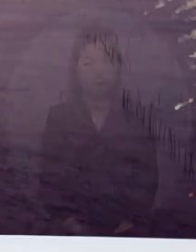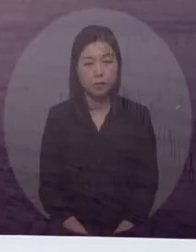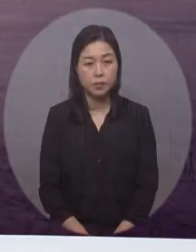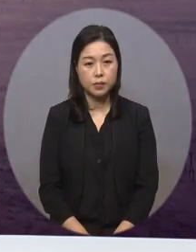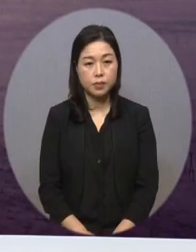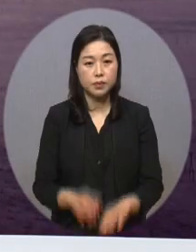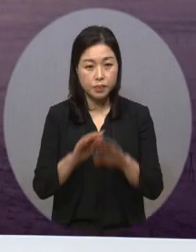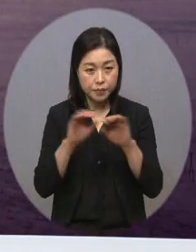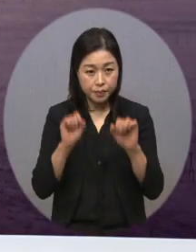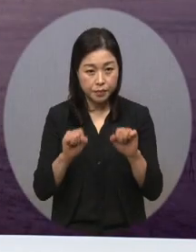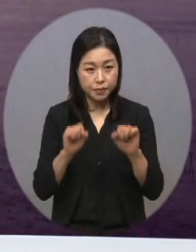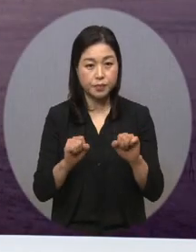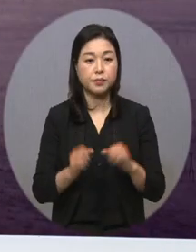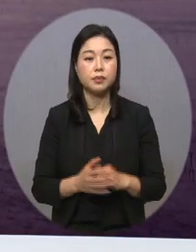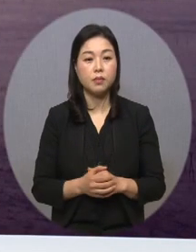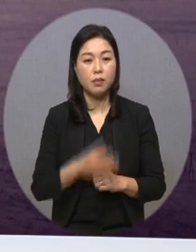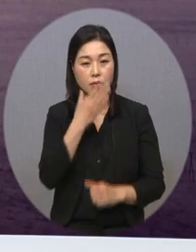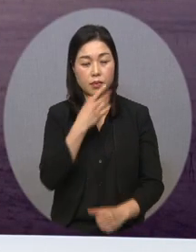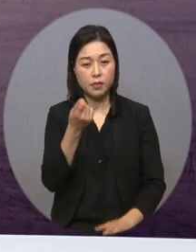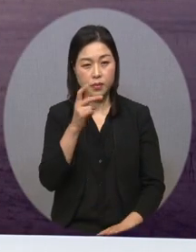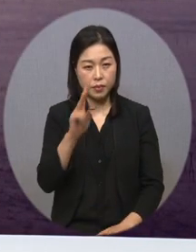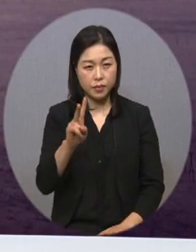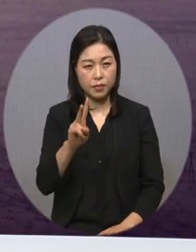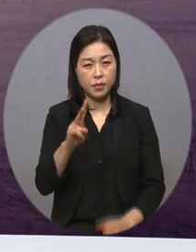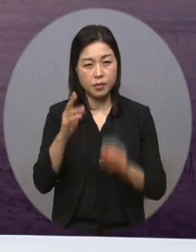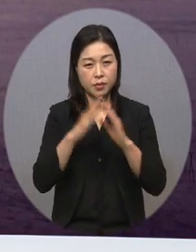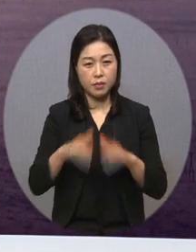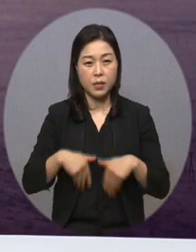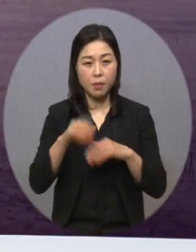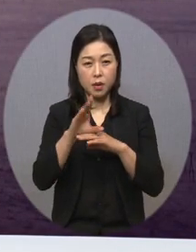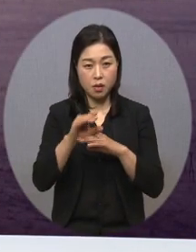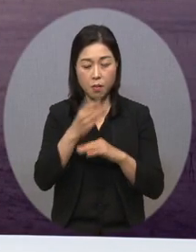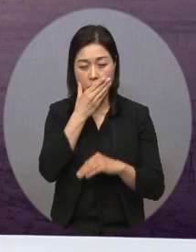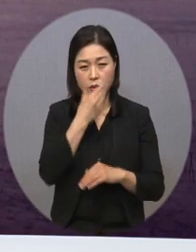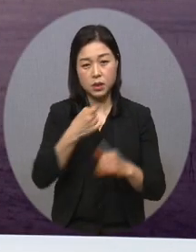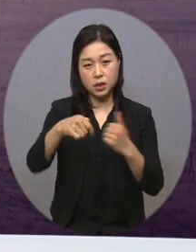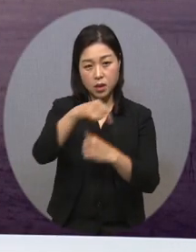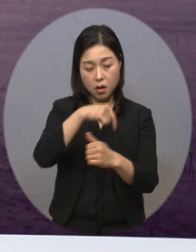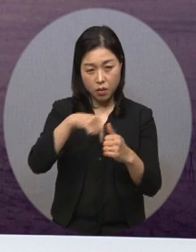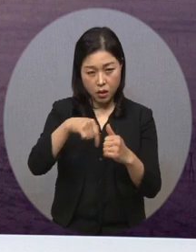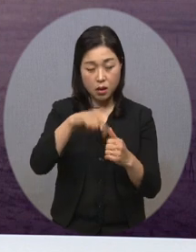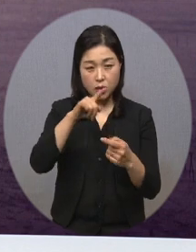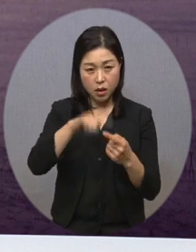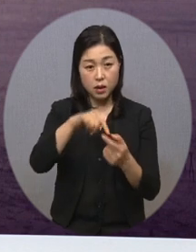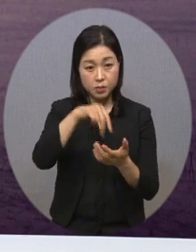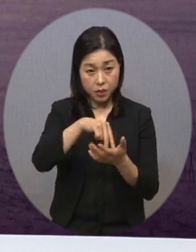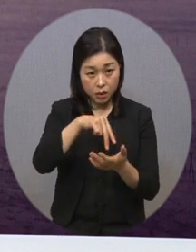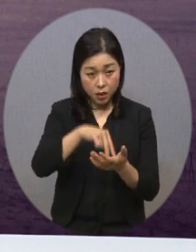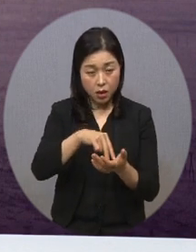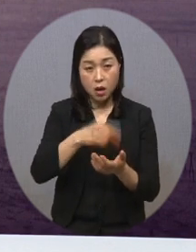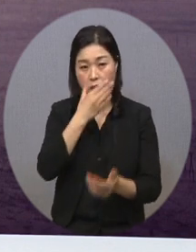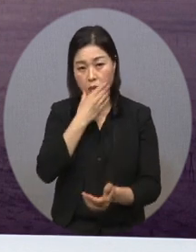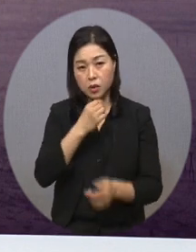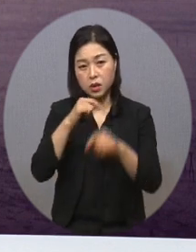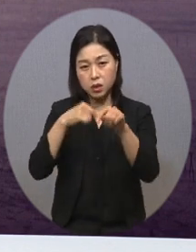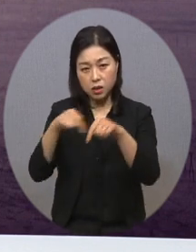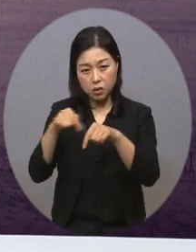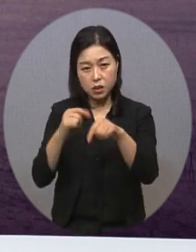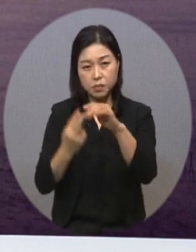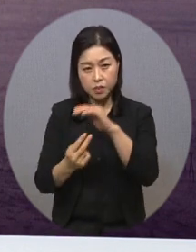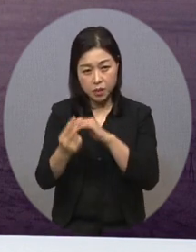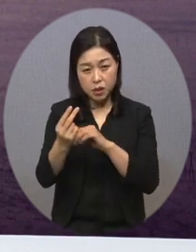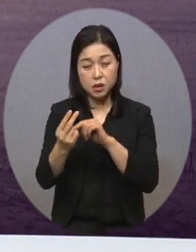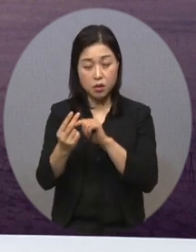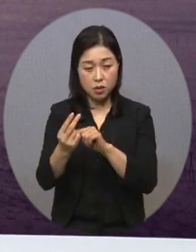시청자 여러분 안녕하십니까? 복지TV 전남방송에서는 복지 현안에 대한 입장과 복지 정책 비전을